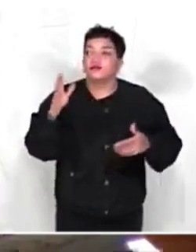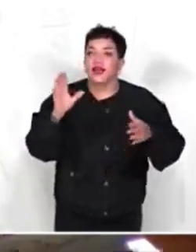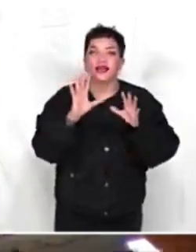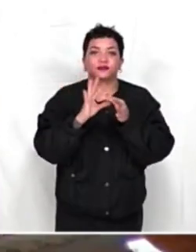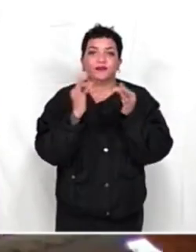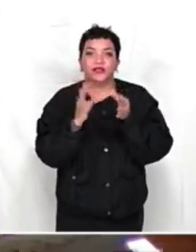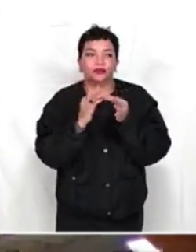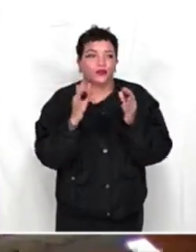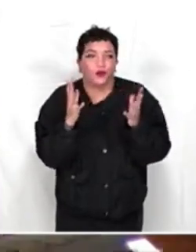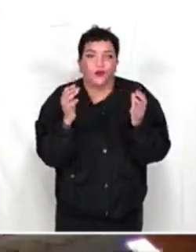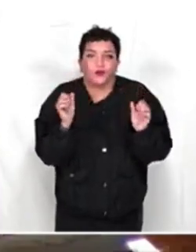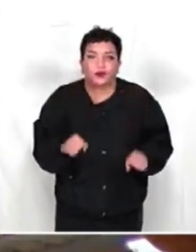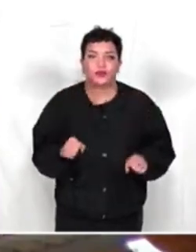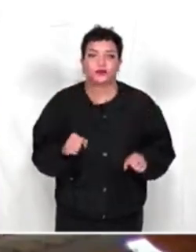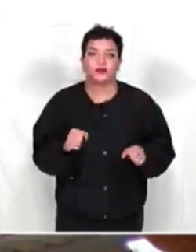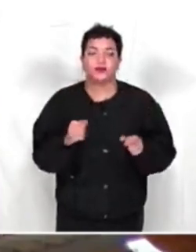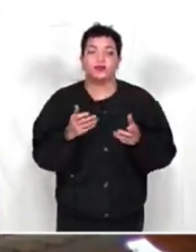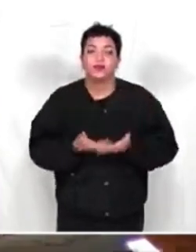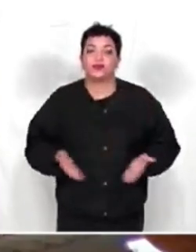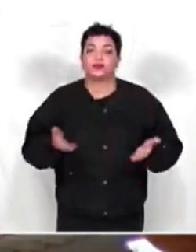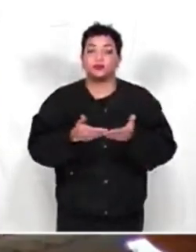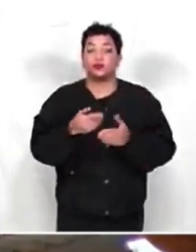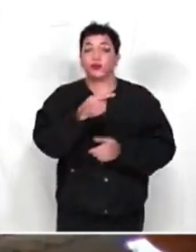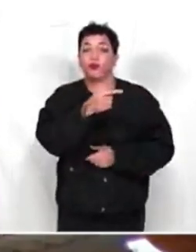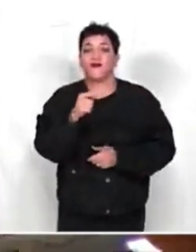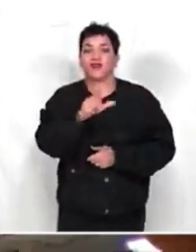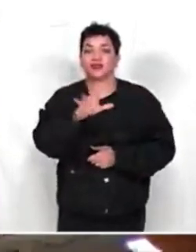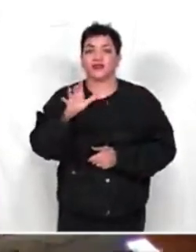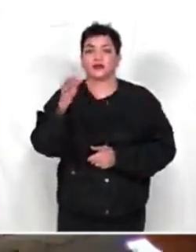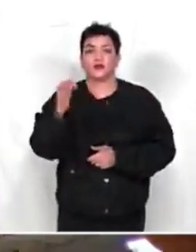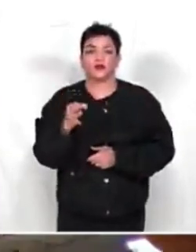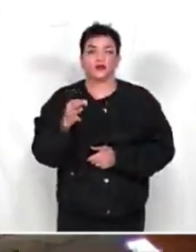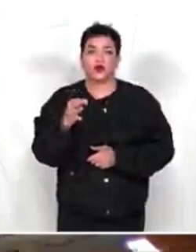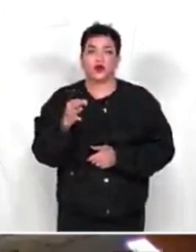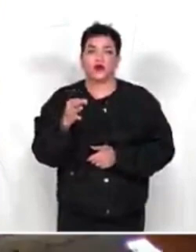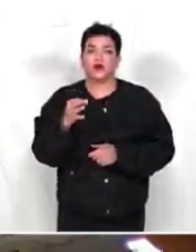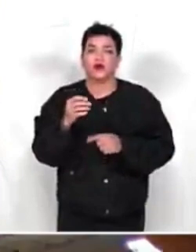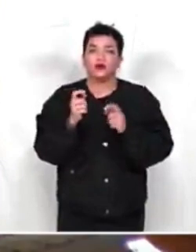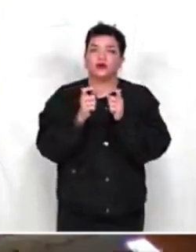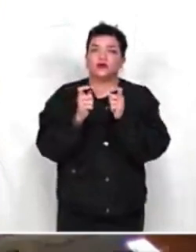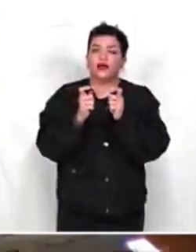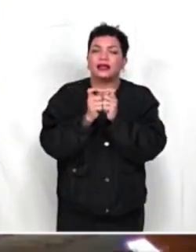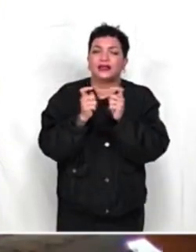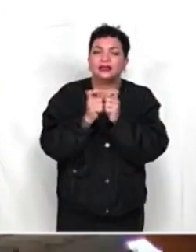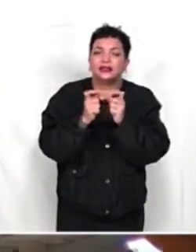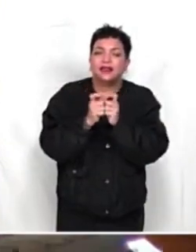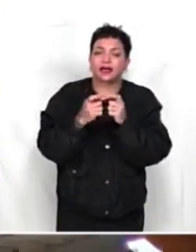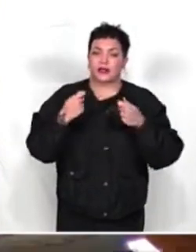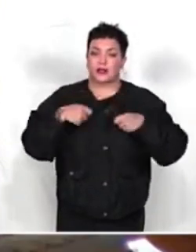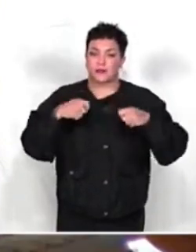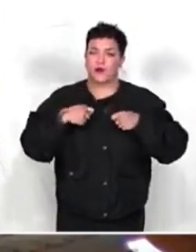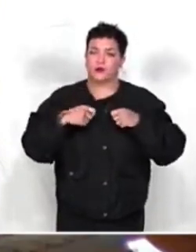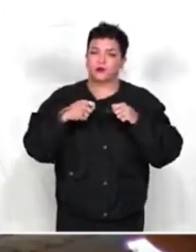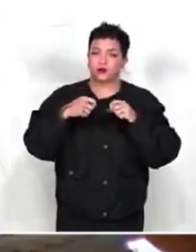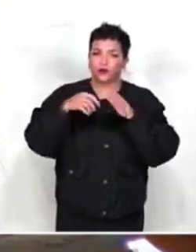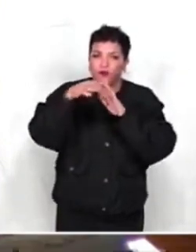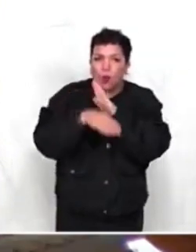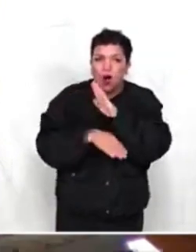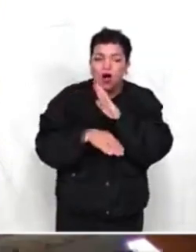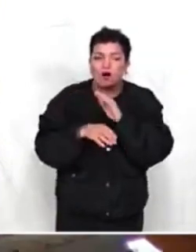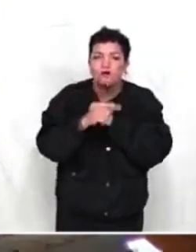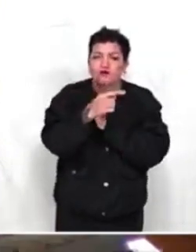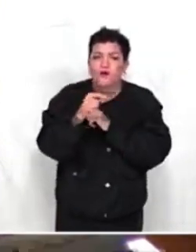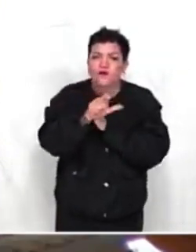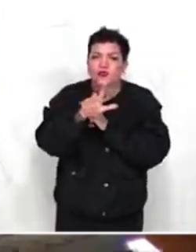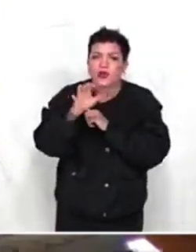vous affichez d'un seul coup moins 25% de dépenses en électricité. Alors, n'allez pas nous dire qu'il